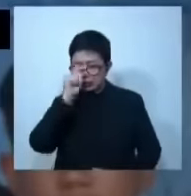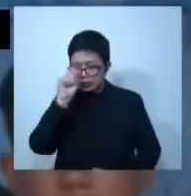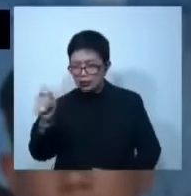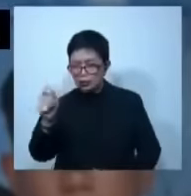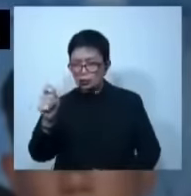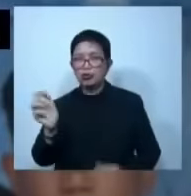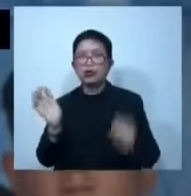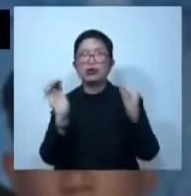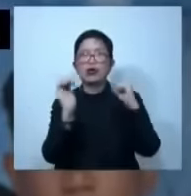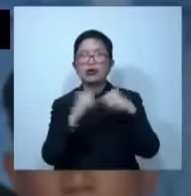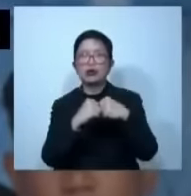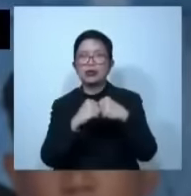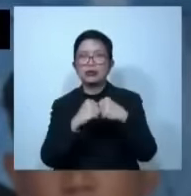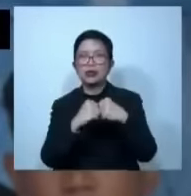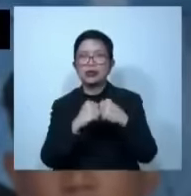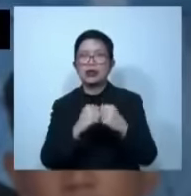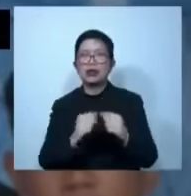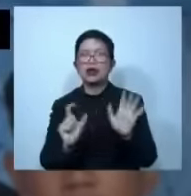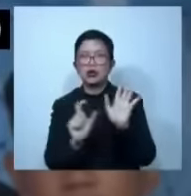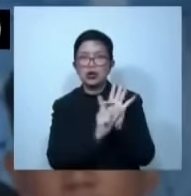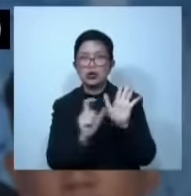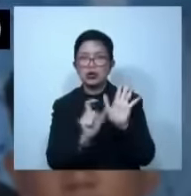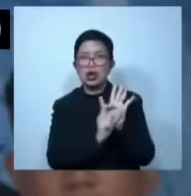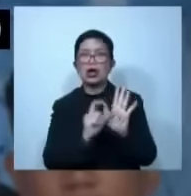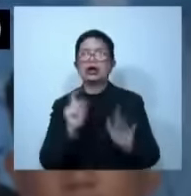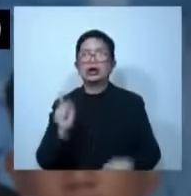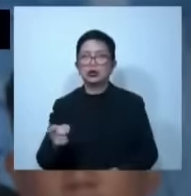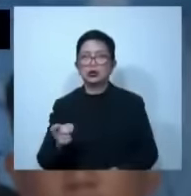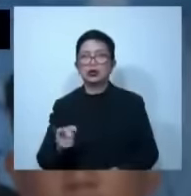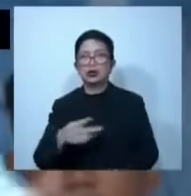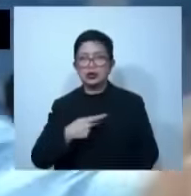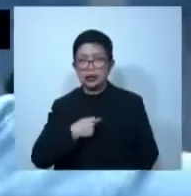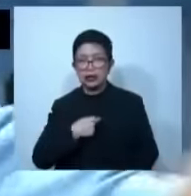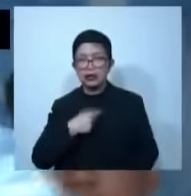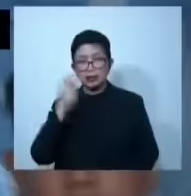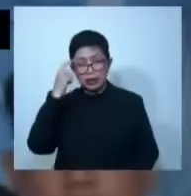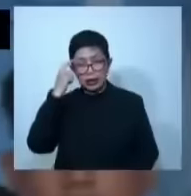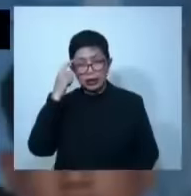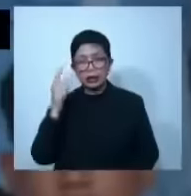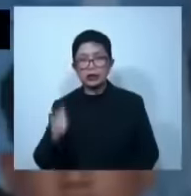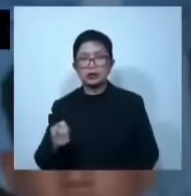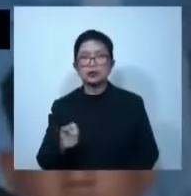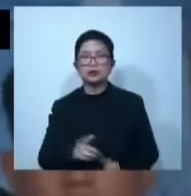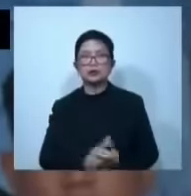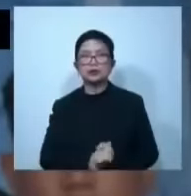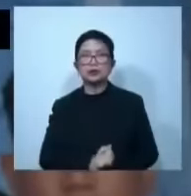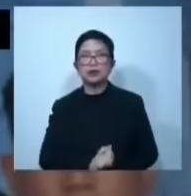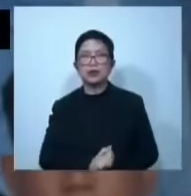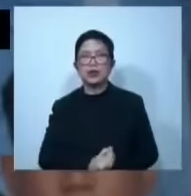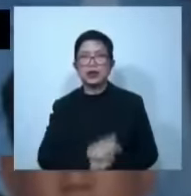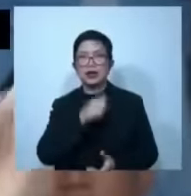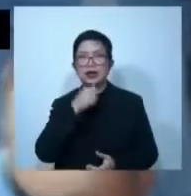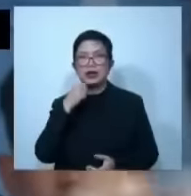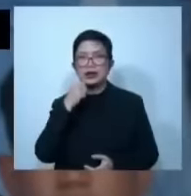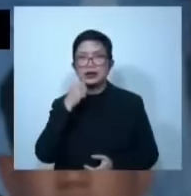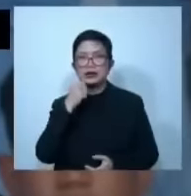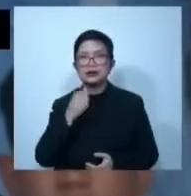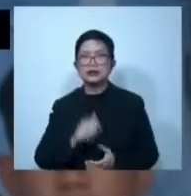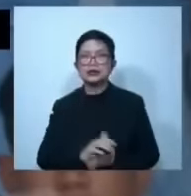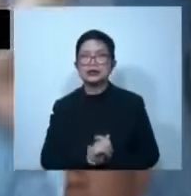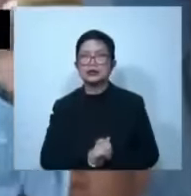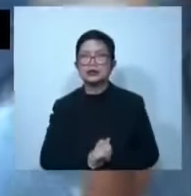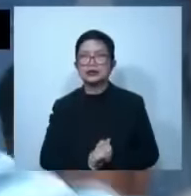kepada komitmen undang-undang itu sendiri. Jadi saya kira itu tentang apa tadi sampingan Pak Anies. Dalam hal